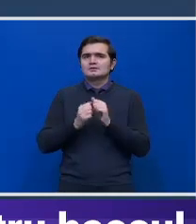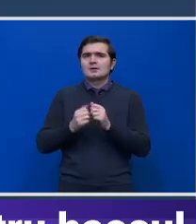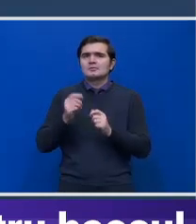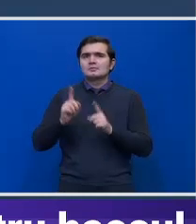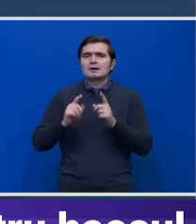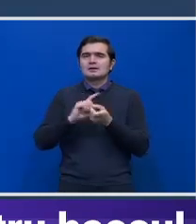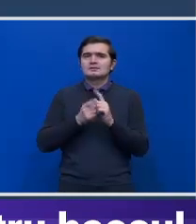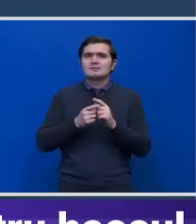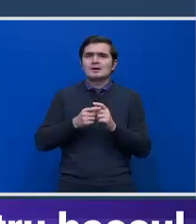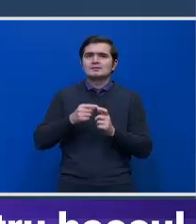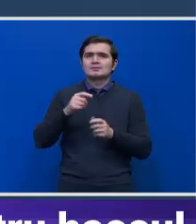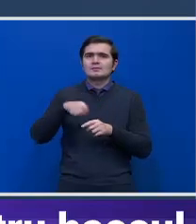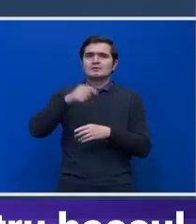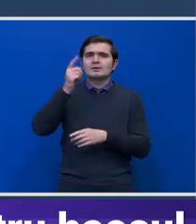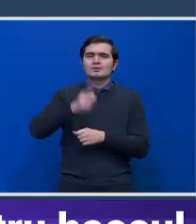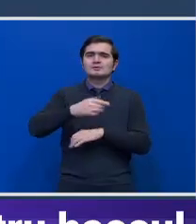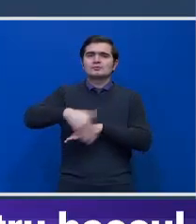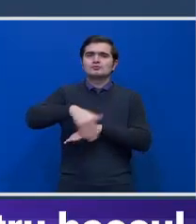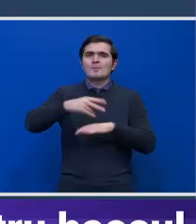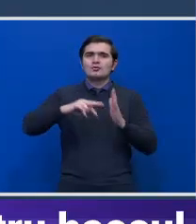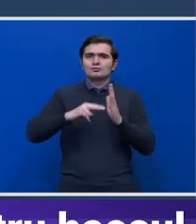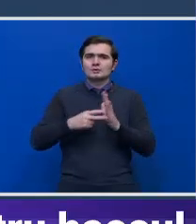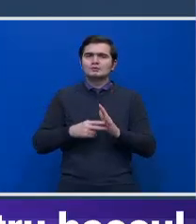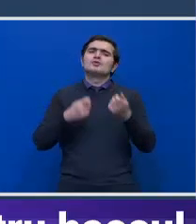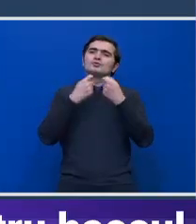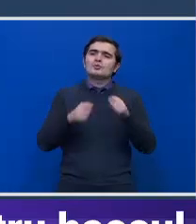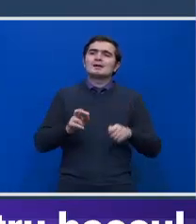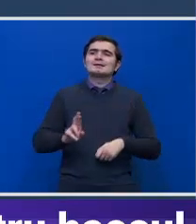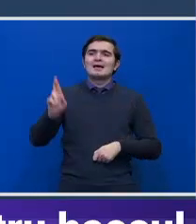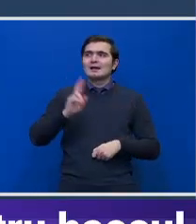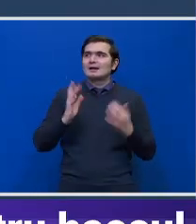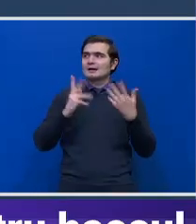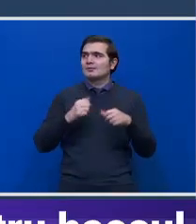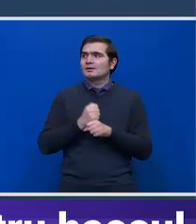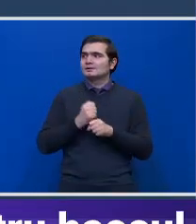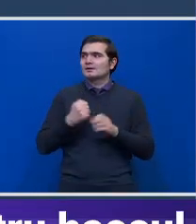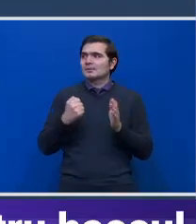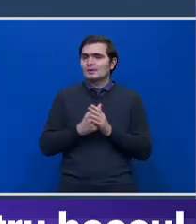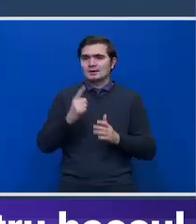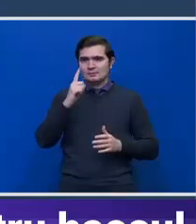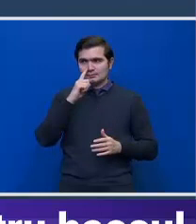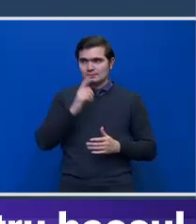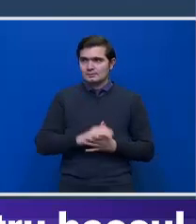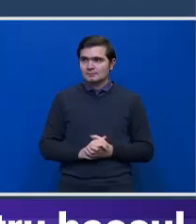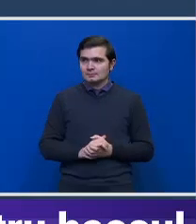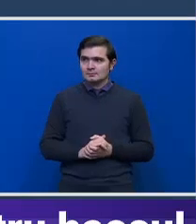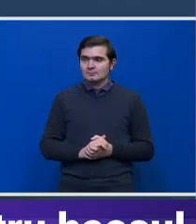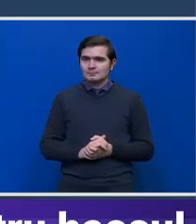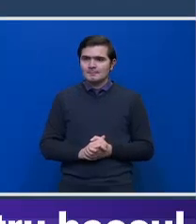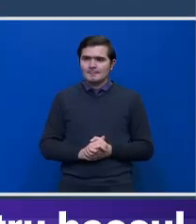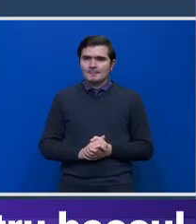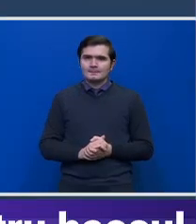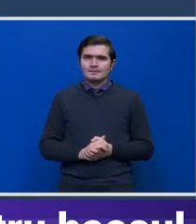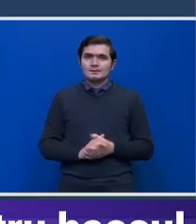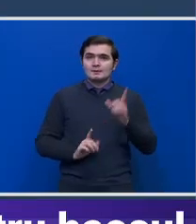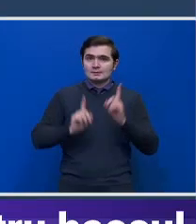acea ordonanță cu șomajul tehnic. Deci, toate recalculările se fac până în iunie și atunci, de atunci vorbim de recalculări. Da, nu, de contările către furnizori. Acum,